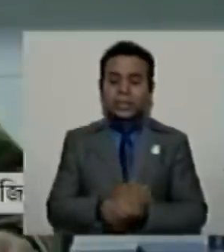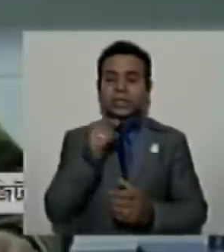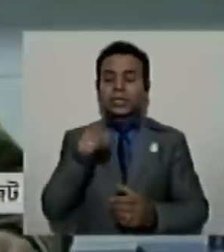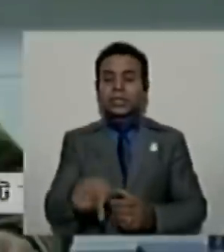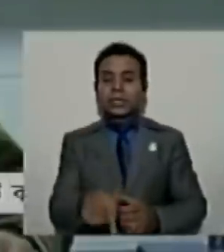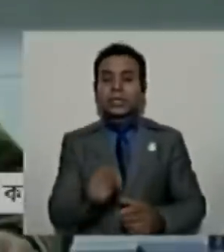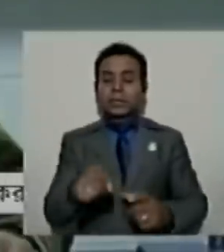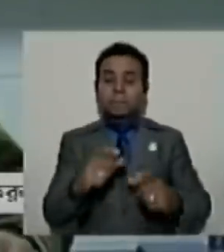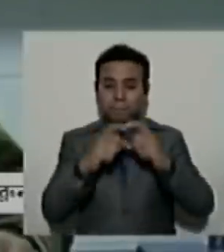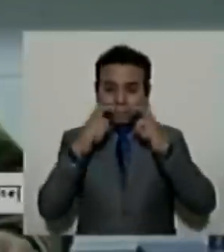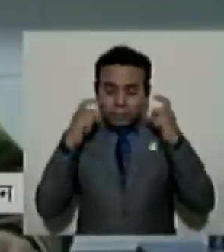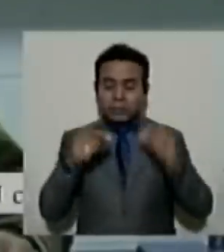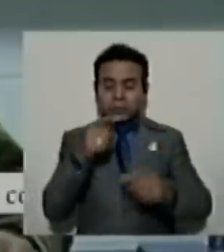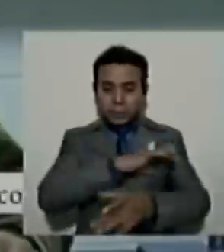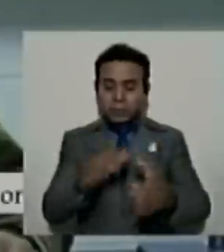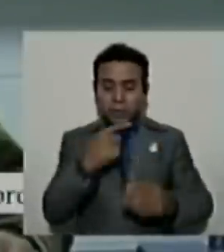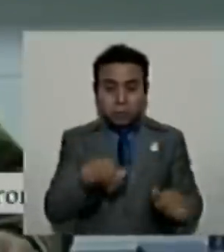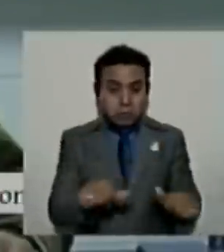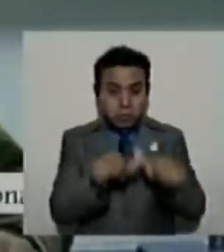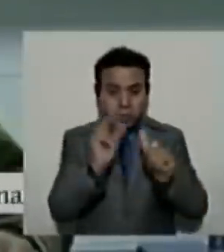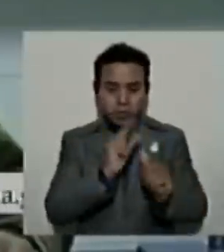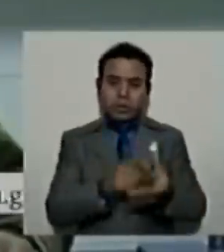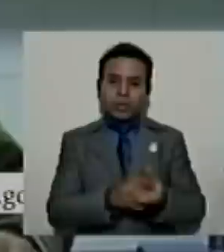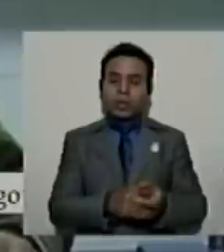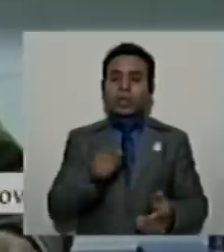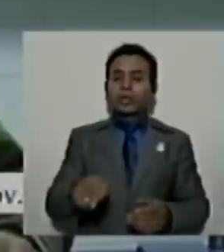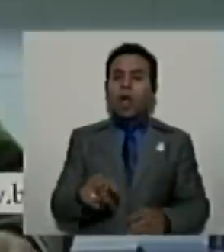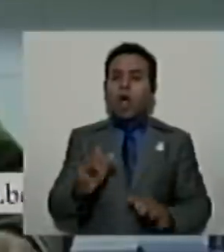জানাবেন, অতীতও তাই জানিয়েছেন। আমি অনুরোধ জানাব